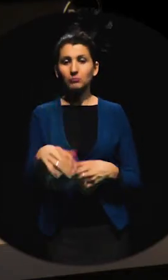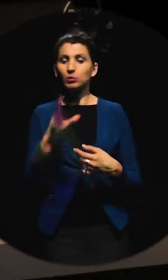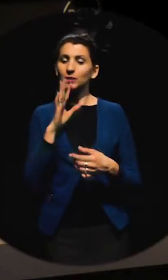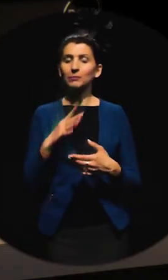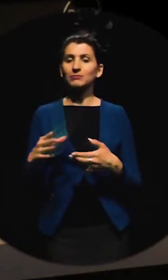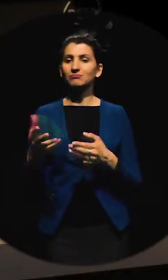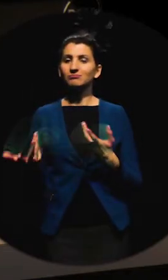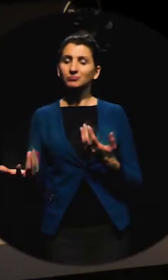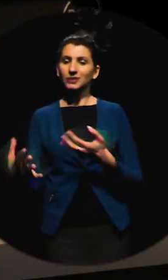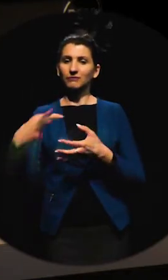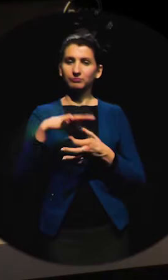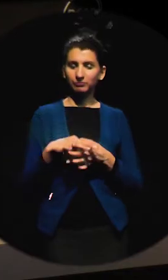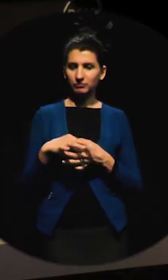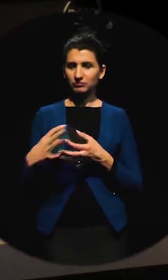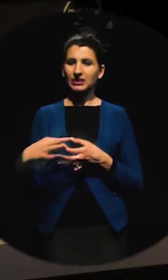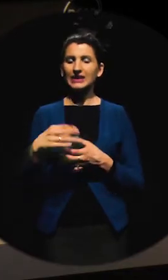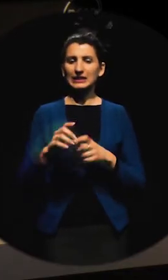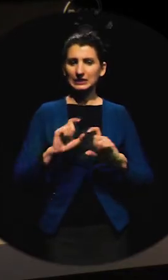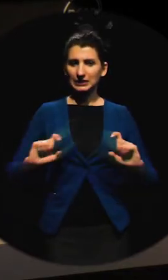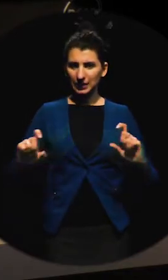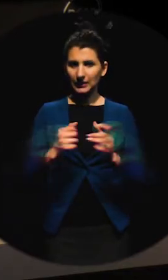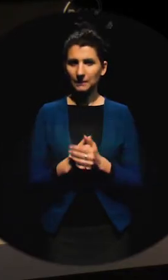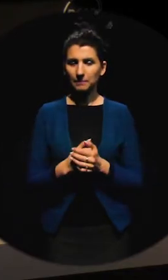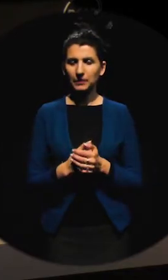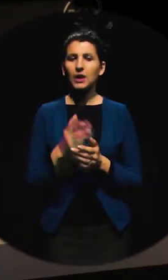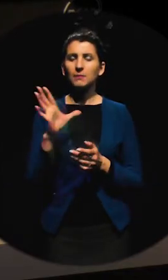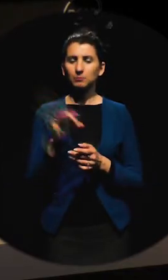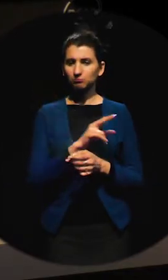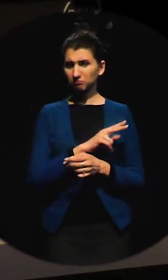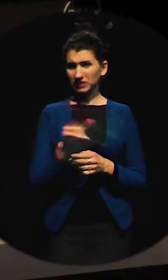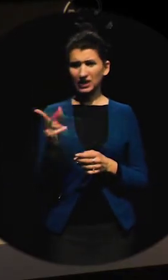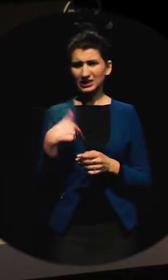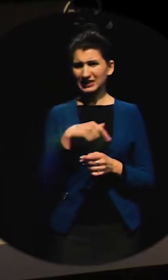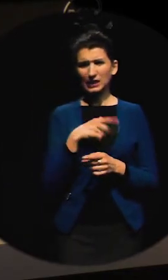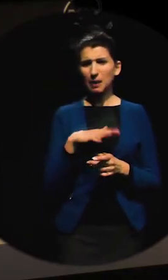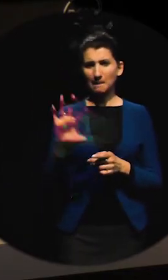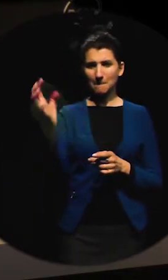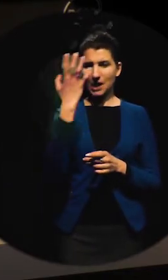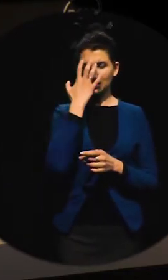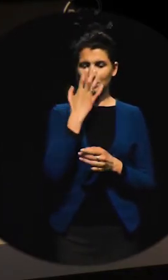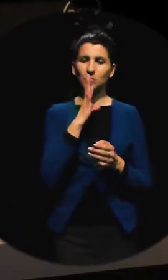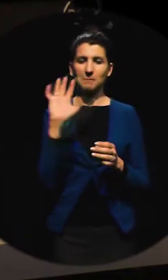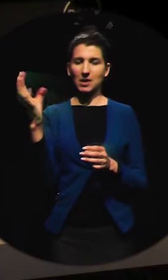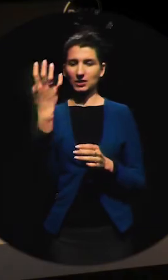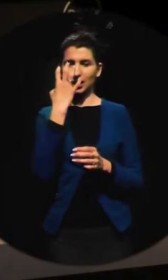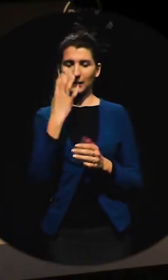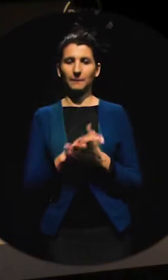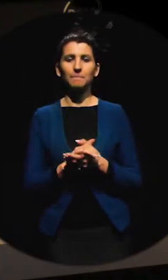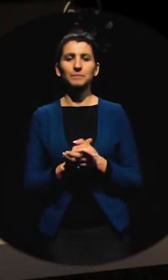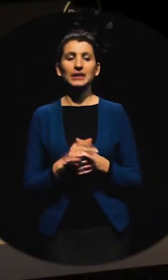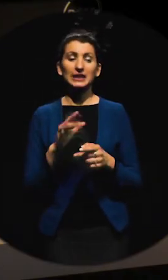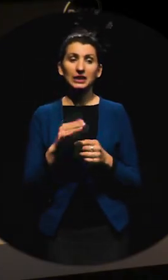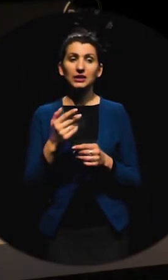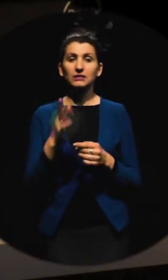Niepełnosprawni, oni zdejmują z kolei też swoje maski, bo każdy z nas ma swoją maskę i widzowie